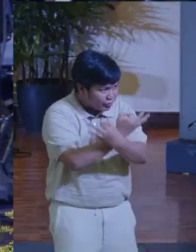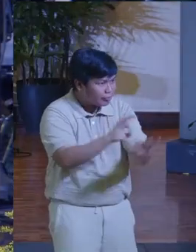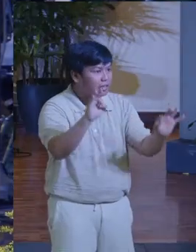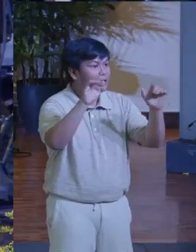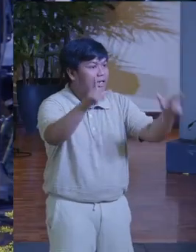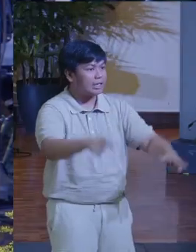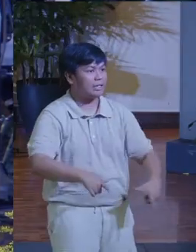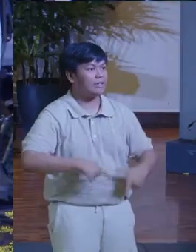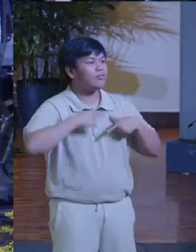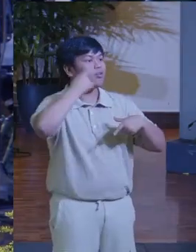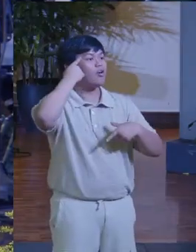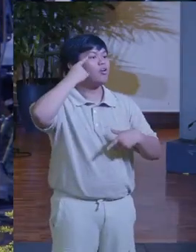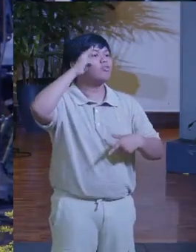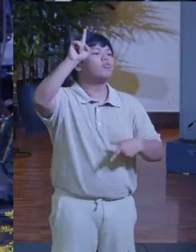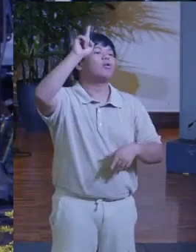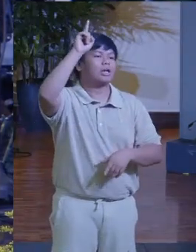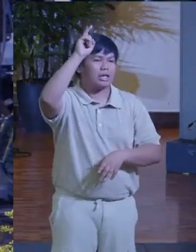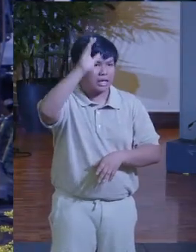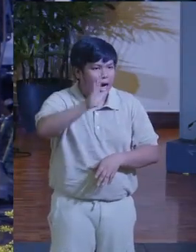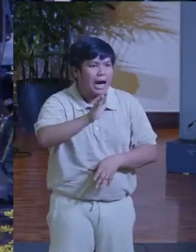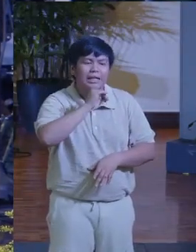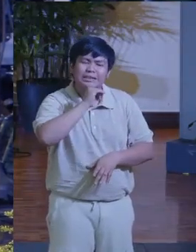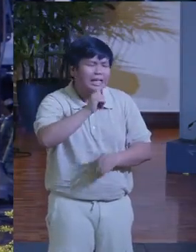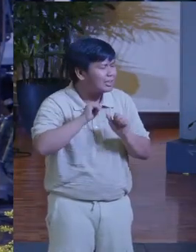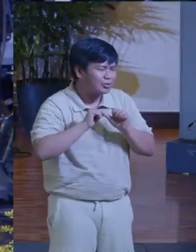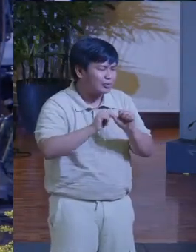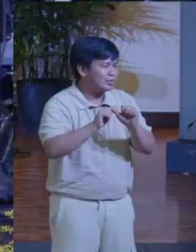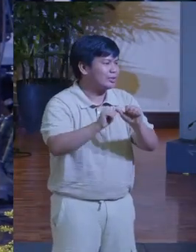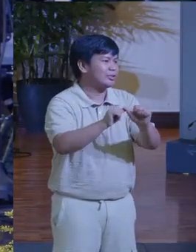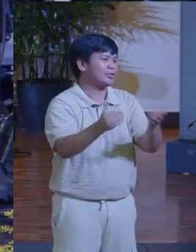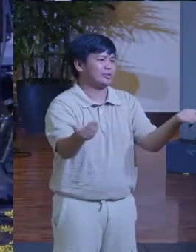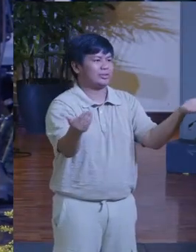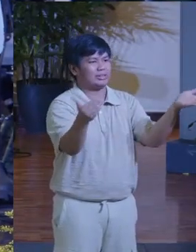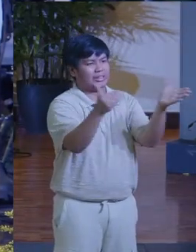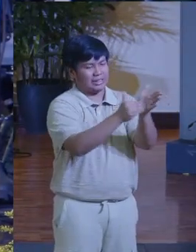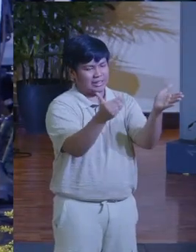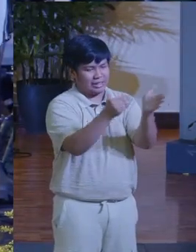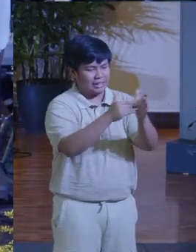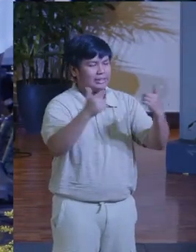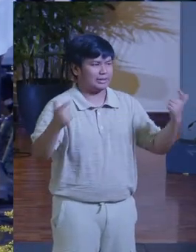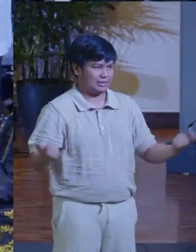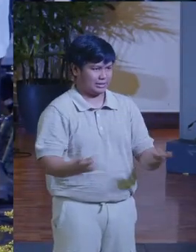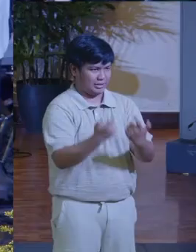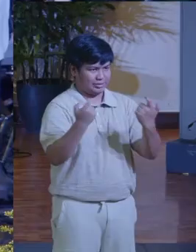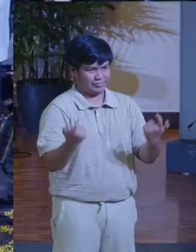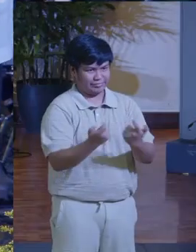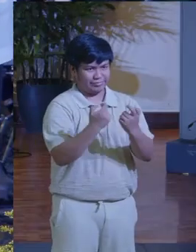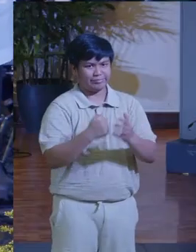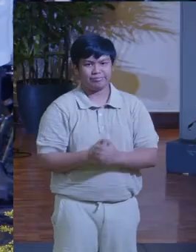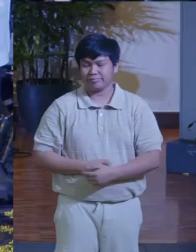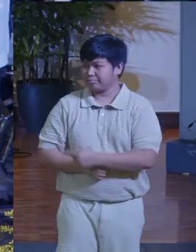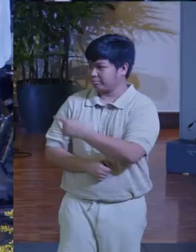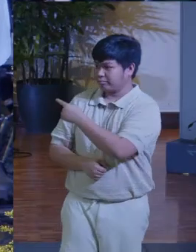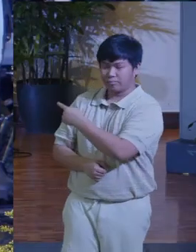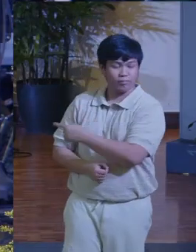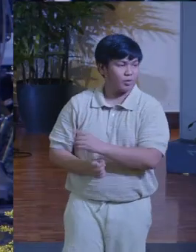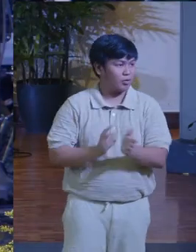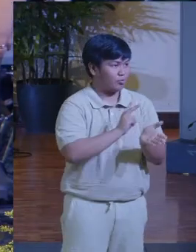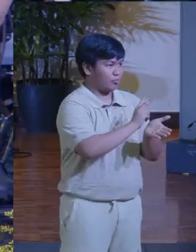mabuhay para kay Kristo Jesus. Para kay Kristo Jesus. Ito ang favorite verse ko.